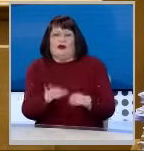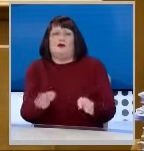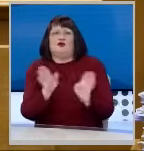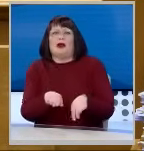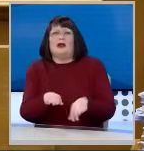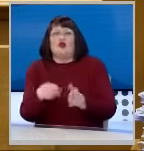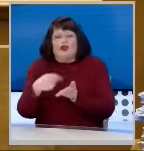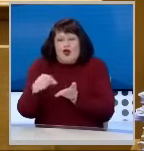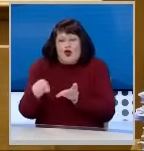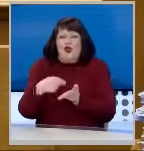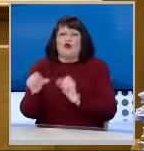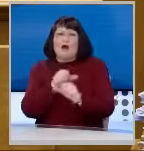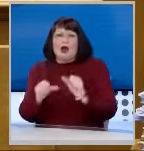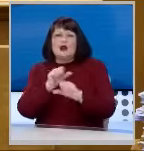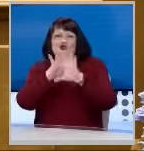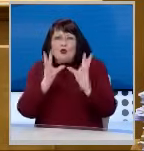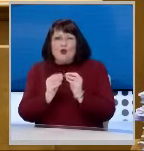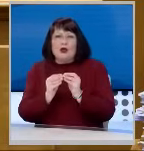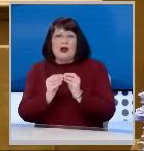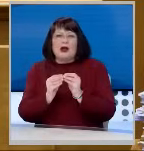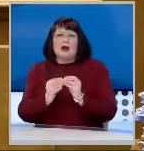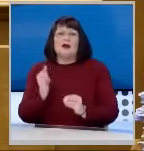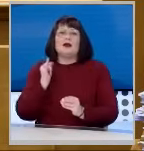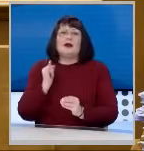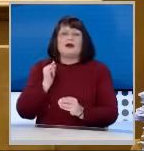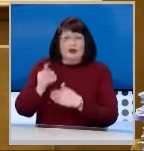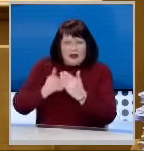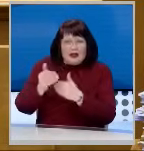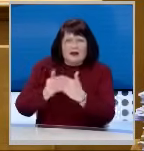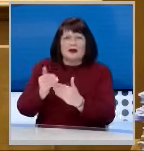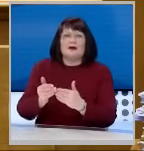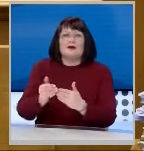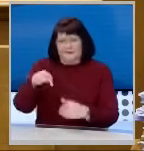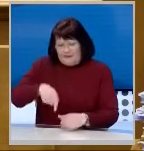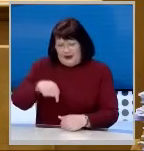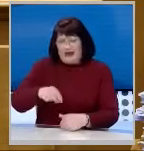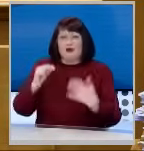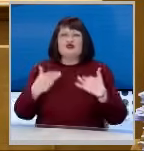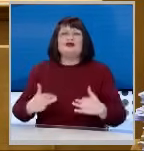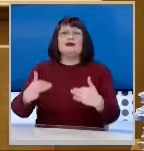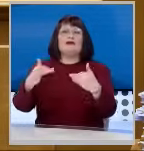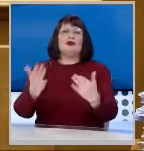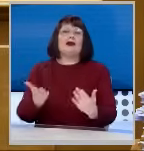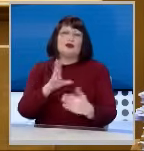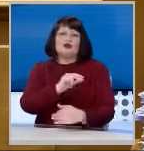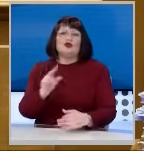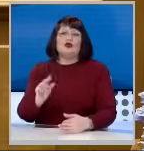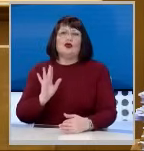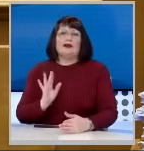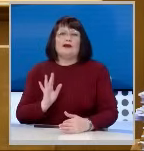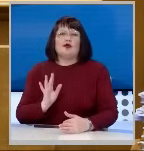μπλάνκο ακόμη και τη και τη διαδικασία εδώ της βουλής